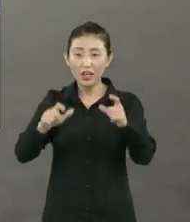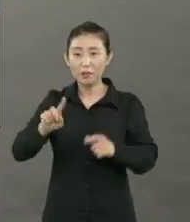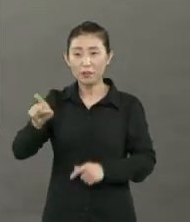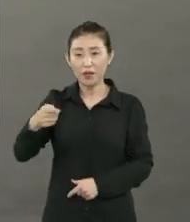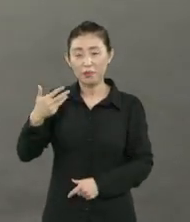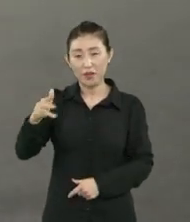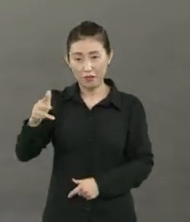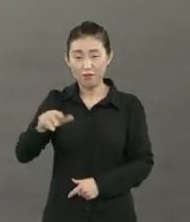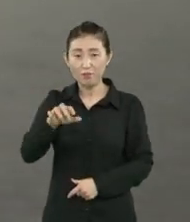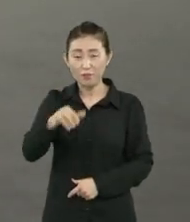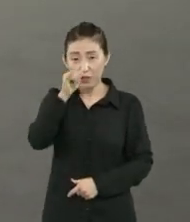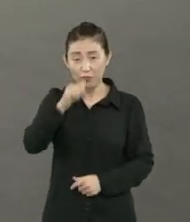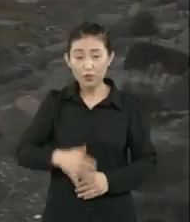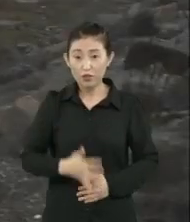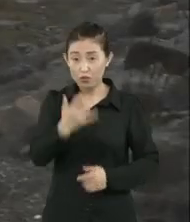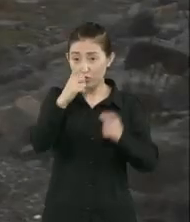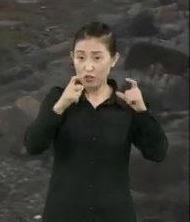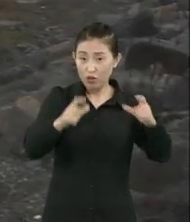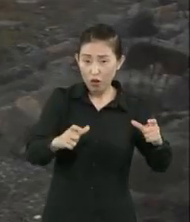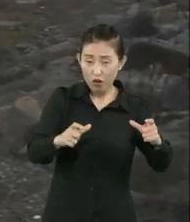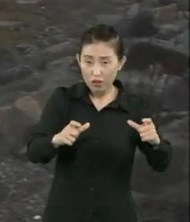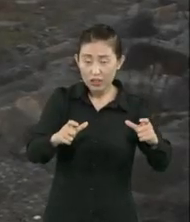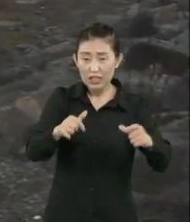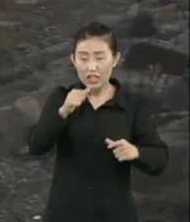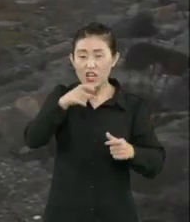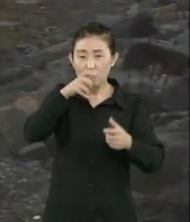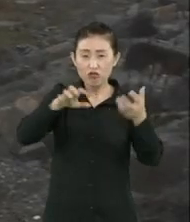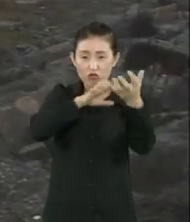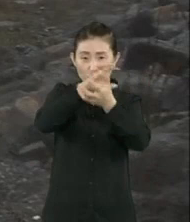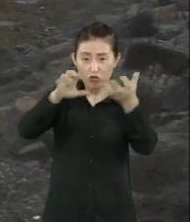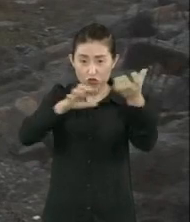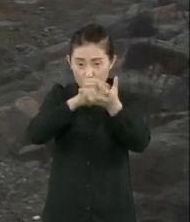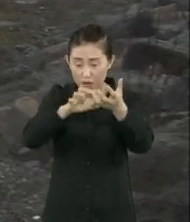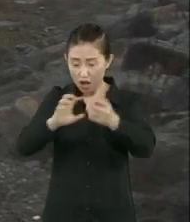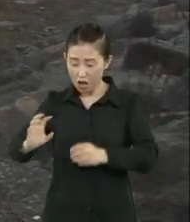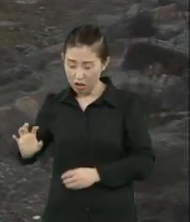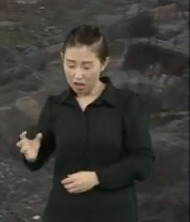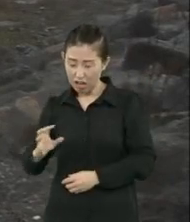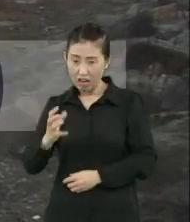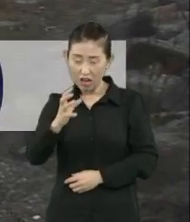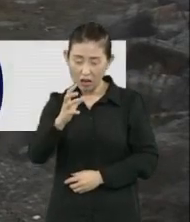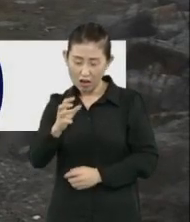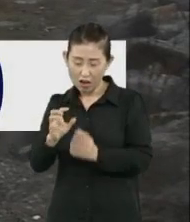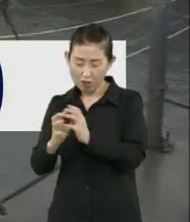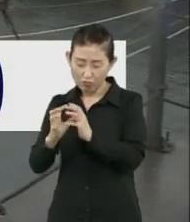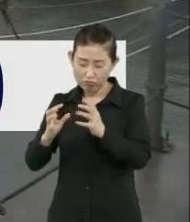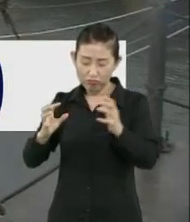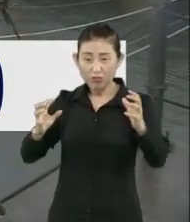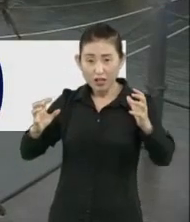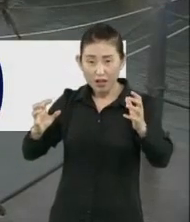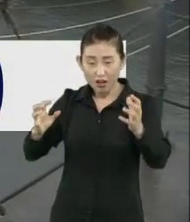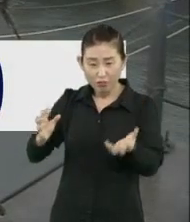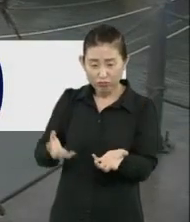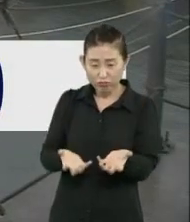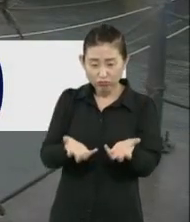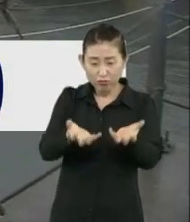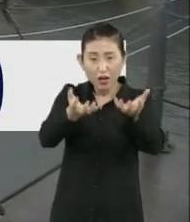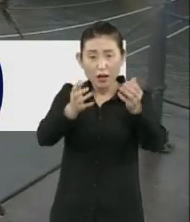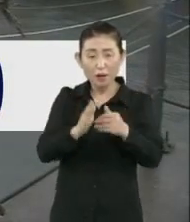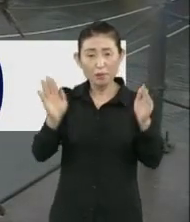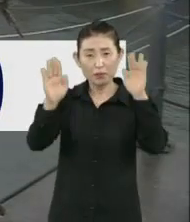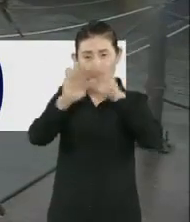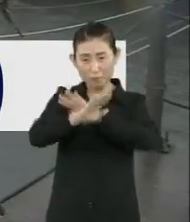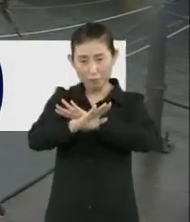기상청은 현대 충청권의 영향을 주고 있는 정체 전선 2 제 12호 태풍 오마 이슬의 영향으로 점차 북상하고 있고 특히 밤부터는